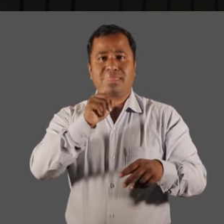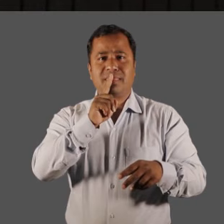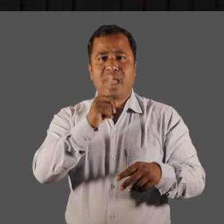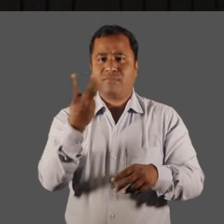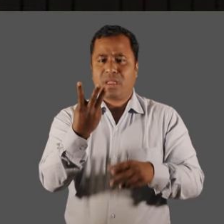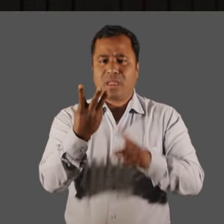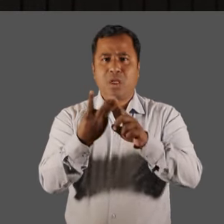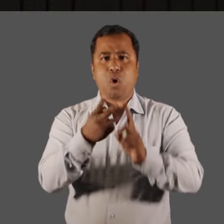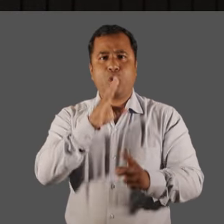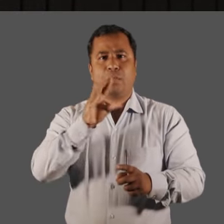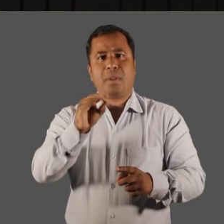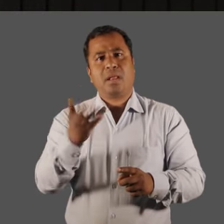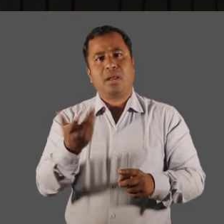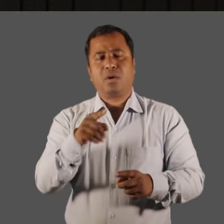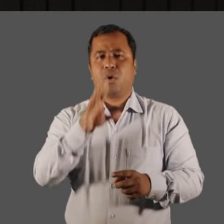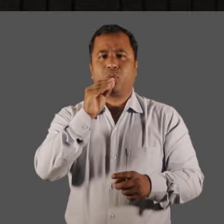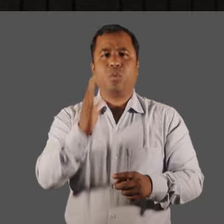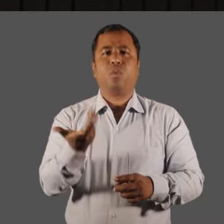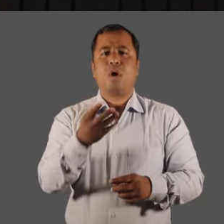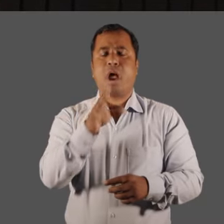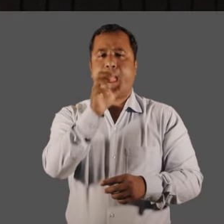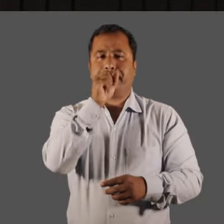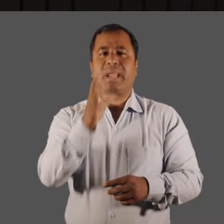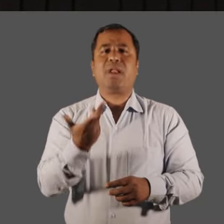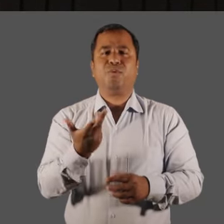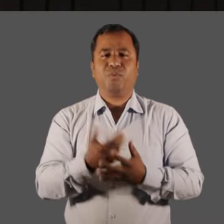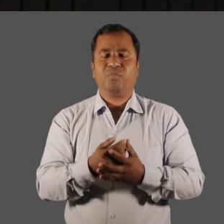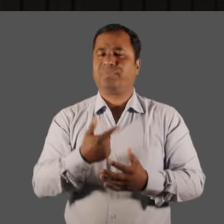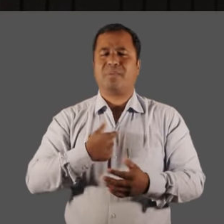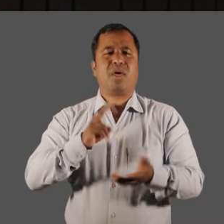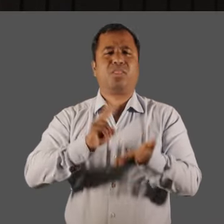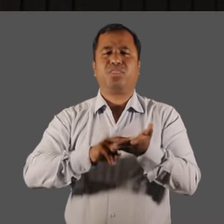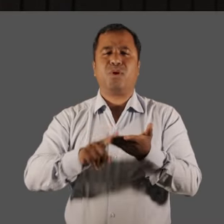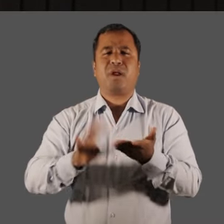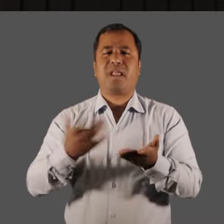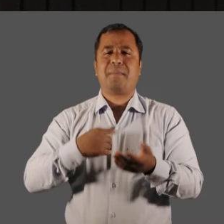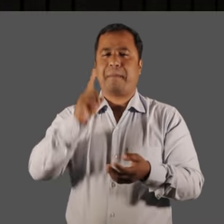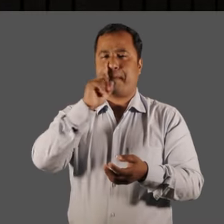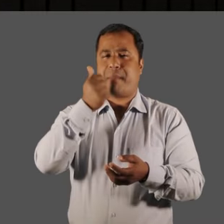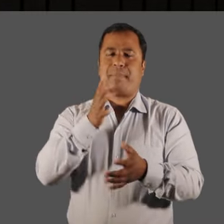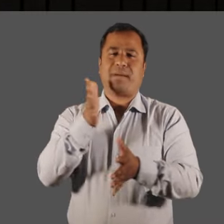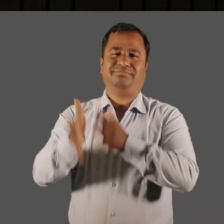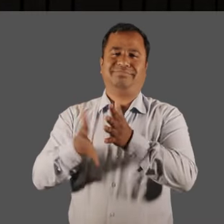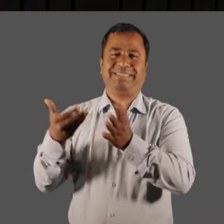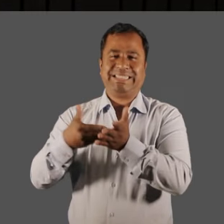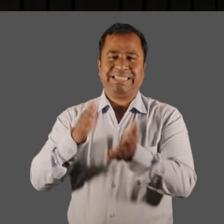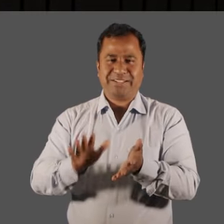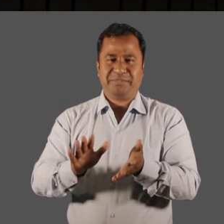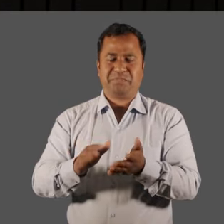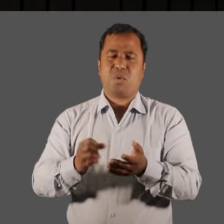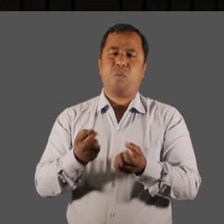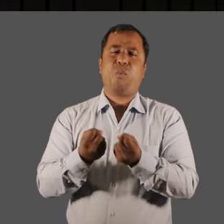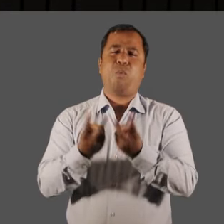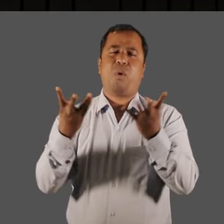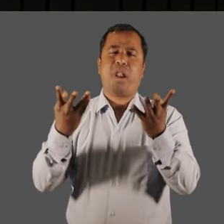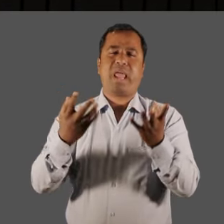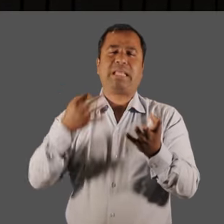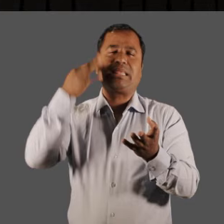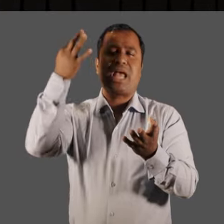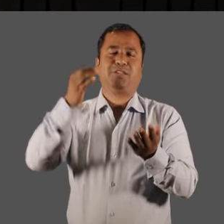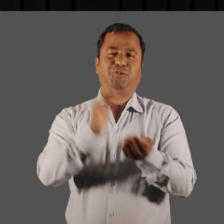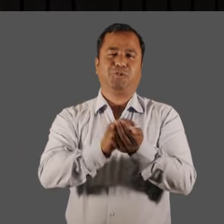পারো, তাহলে তুমি কেন কথা বললে না? তো আমি বললাম যে আমার তো আসলে প্রয়োজন পড়েনি কথা বলার, এজন্য বলিনি। তো এরকম অনেকবার হয়েছে আসলে,